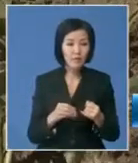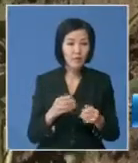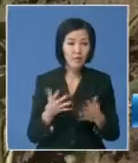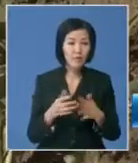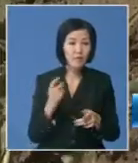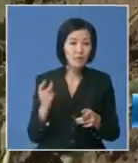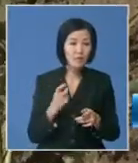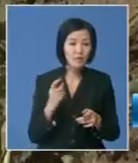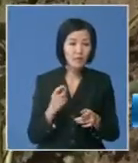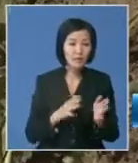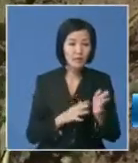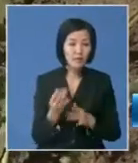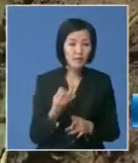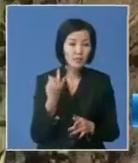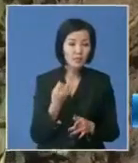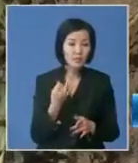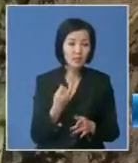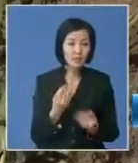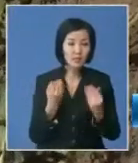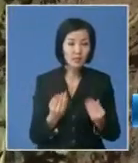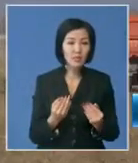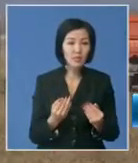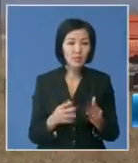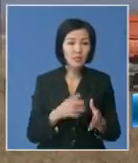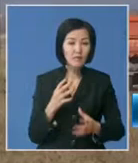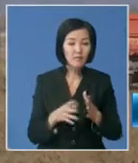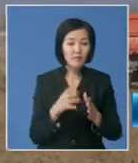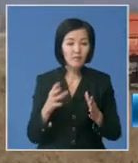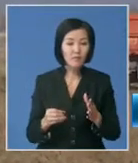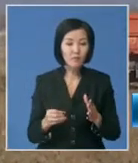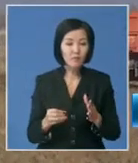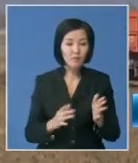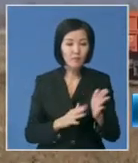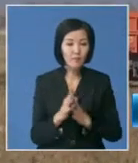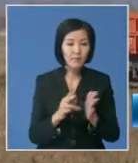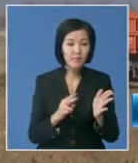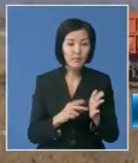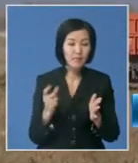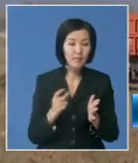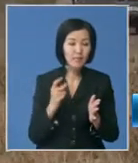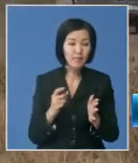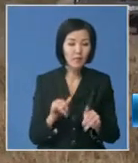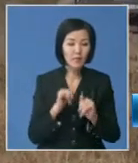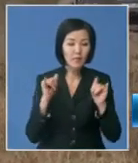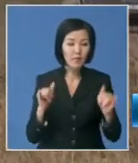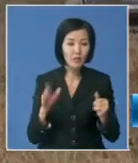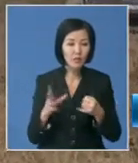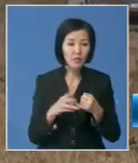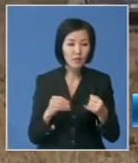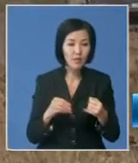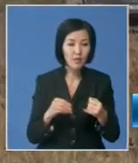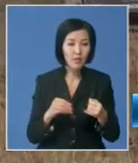заинтересованы выращивание сладкого корня сейчас свёкла вот вам здесь занимаются 7 хозяйств увеличению посевных площадей